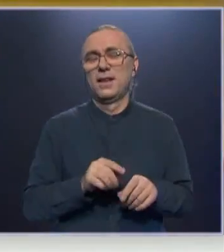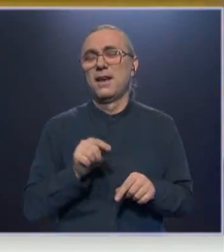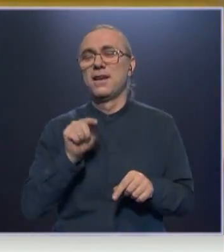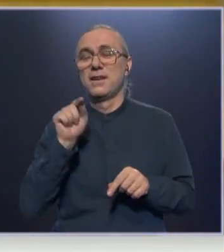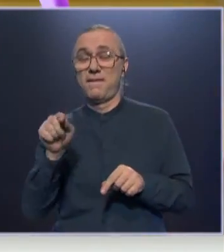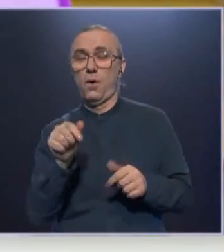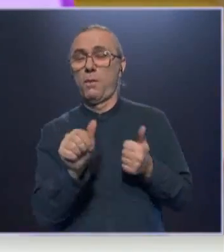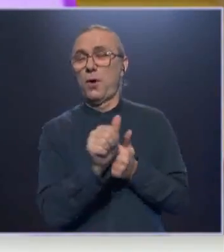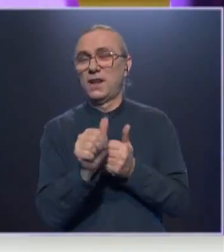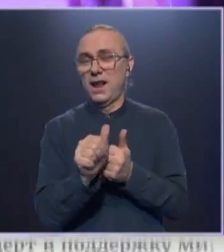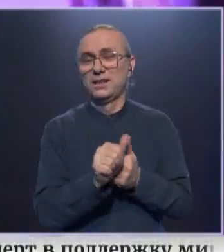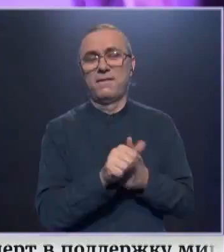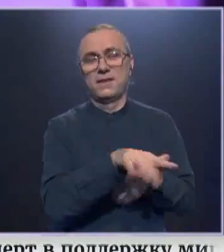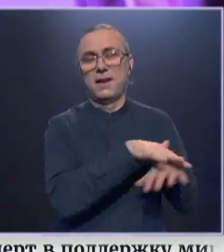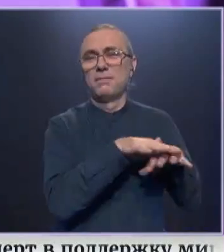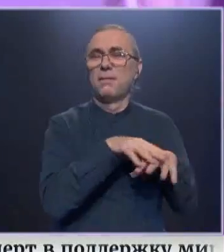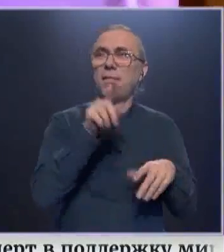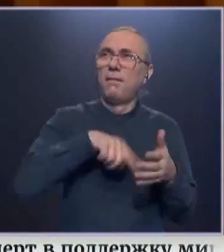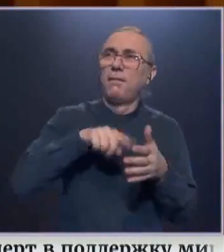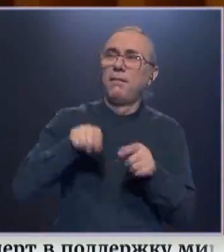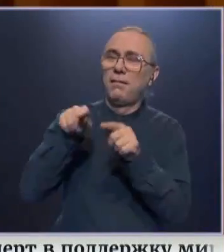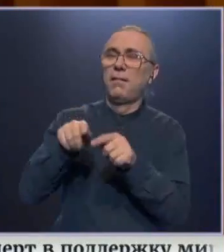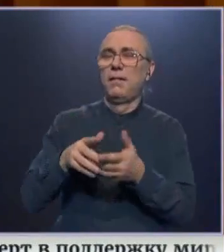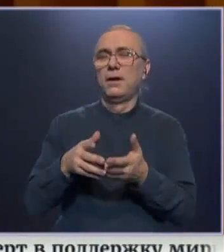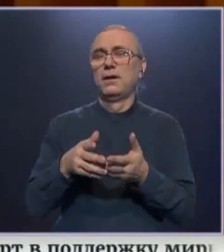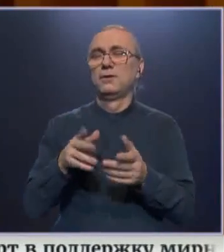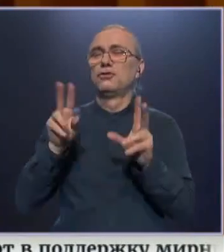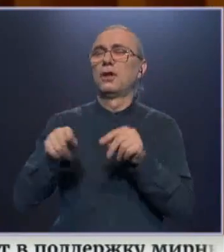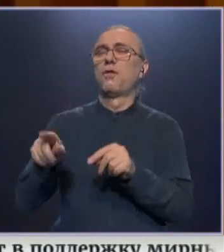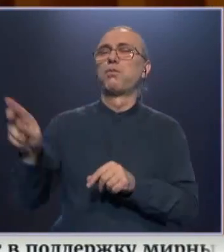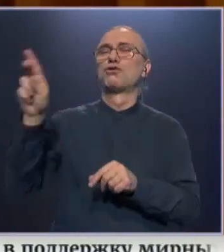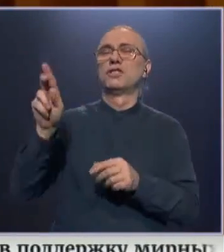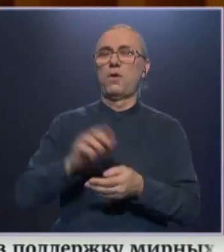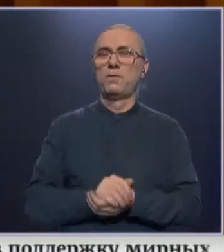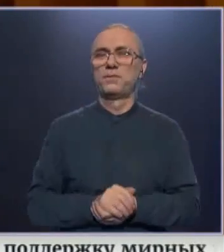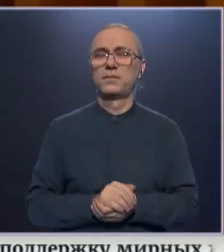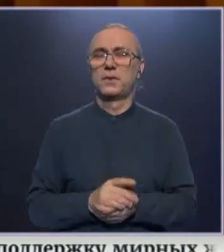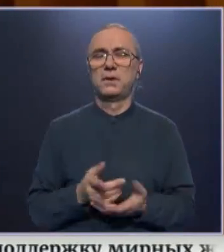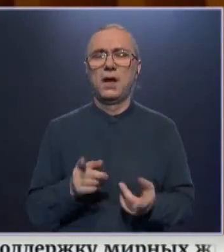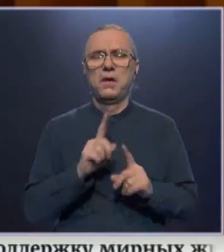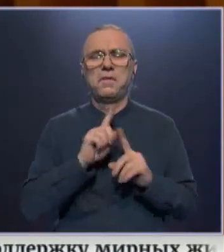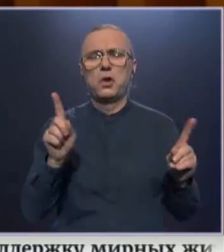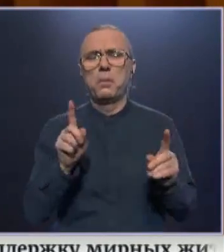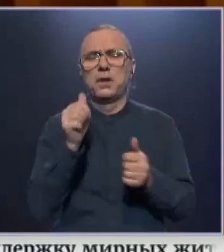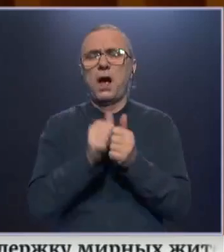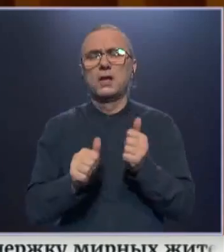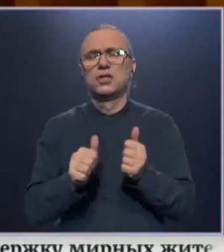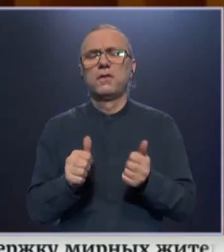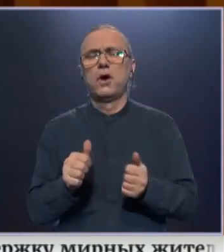считать своего гуру божеством. Феномен каждого лжеучителя – это, во-первых,